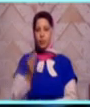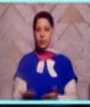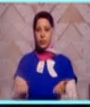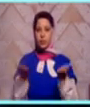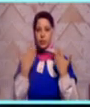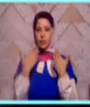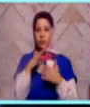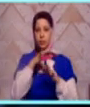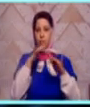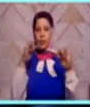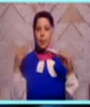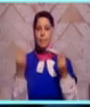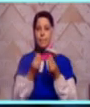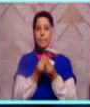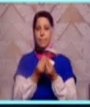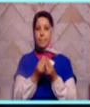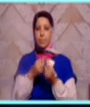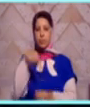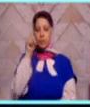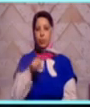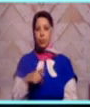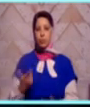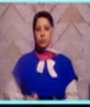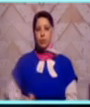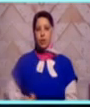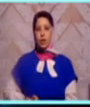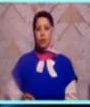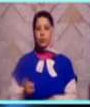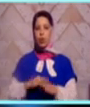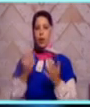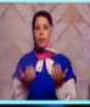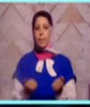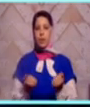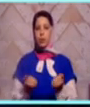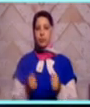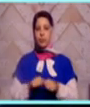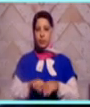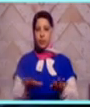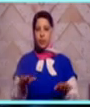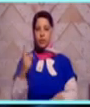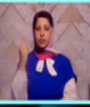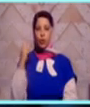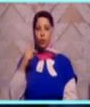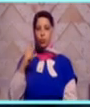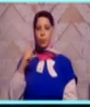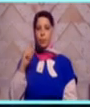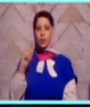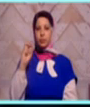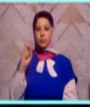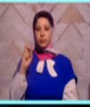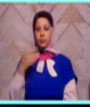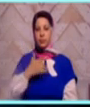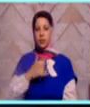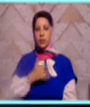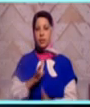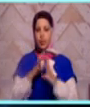الجو العليا مع يوم الاثنين والثلاث والاربع ان شاء الله هيعمل على توزيع الرطوبه في عمود الهواء ككل، فمش هحس بوجودها بشكل